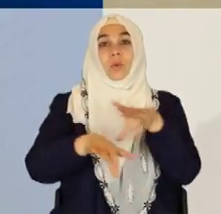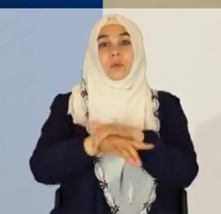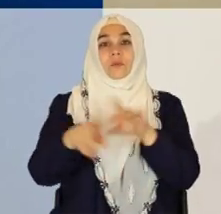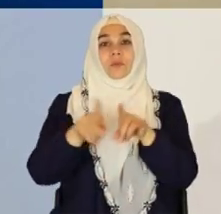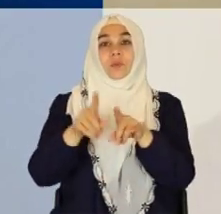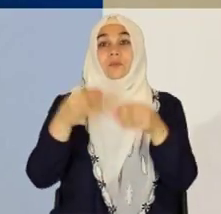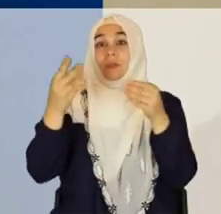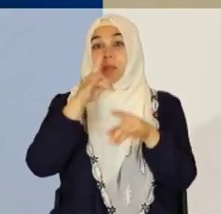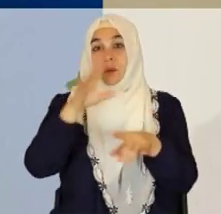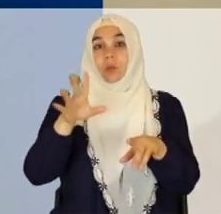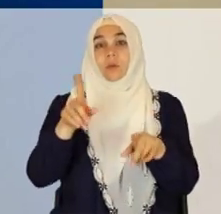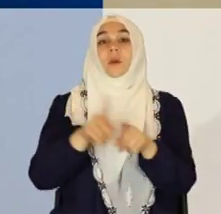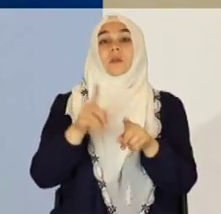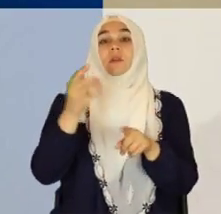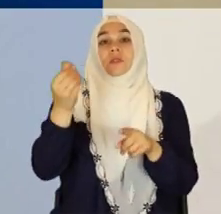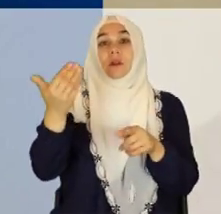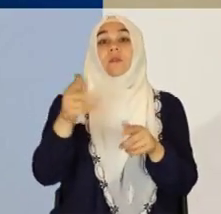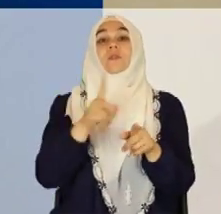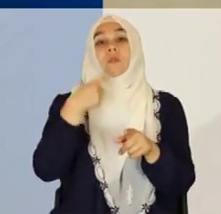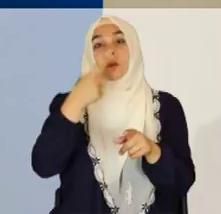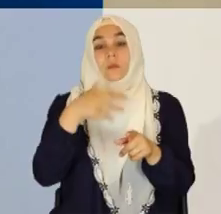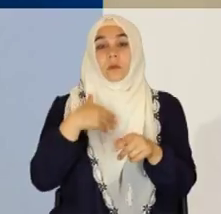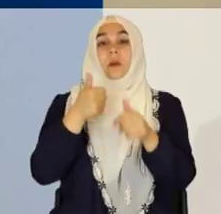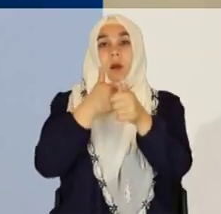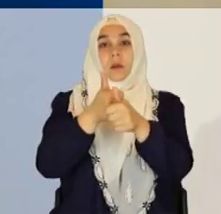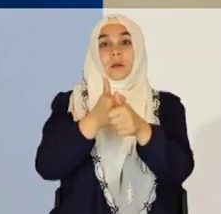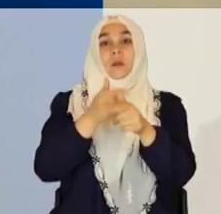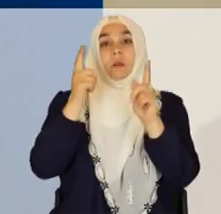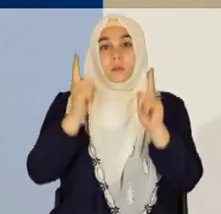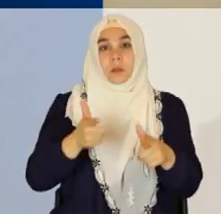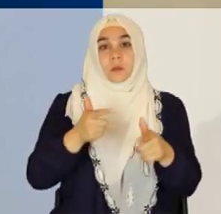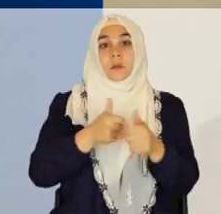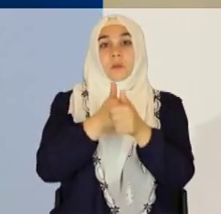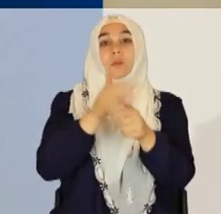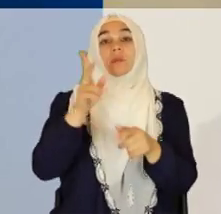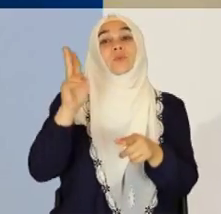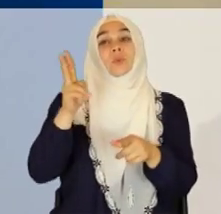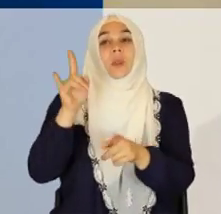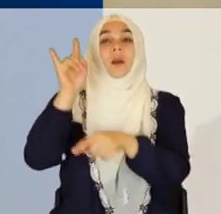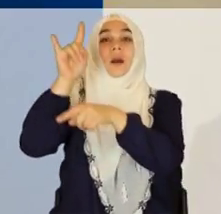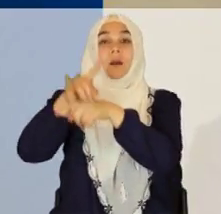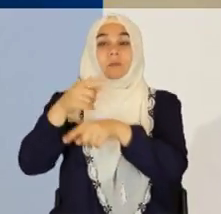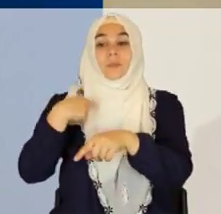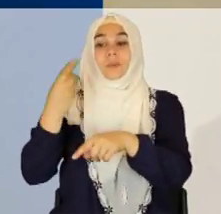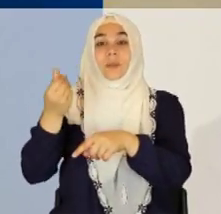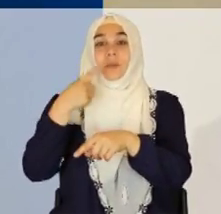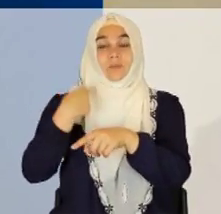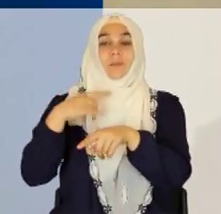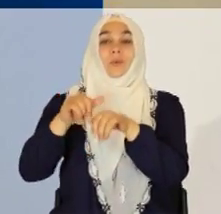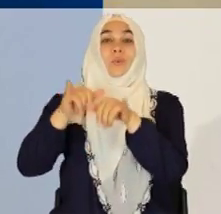Mol nima desa, pul nima desa shuni qiladigan bo'lib qoladi. birovni aldagin ko'payaman desa